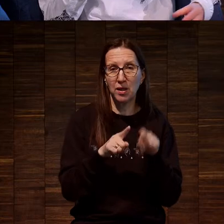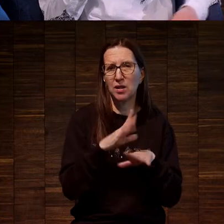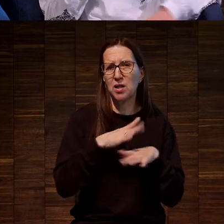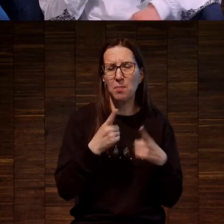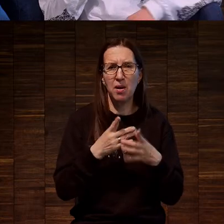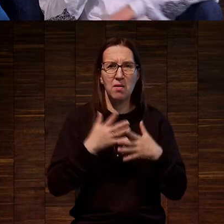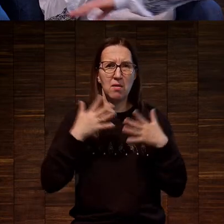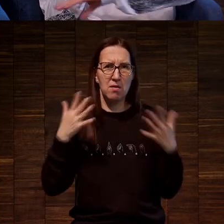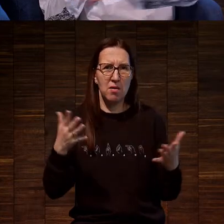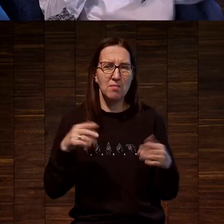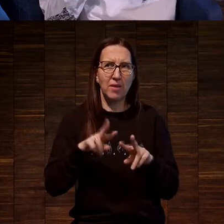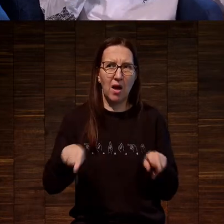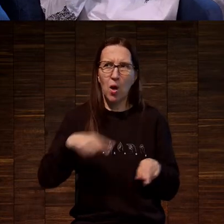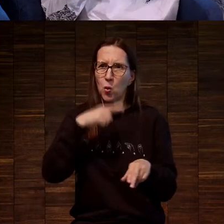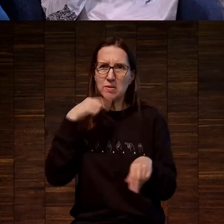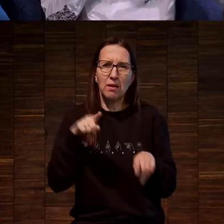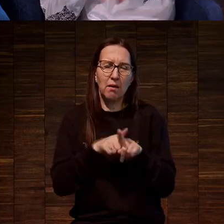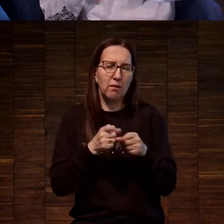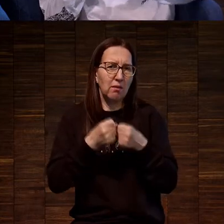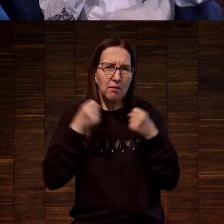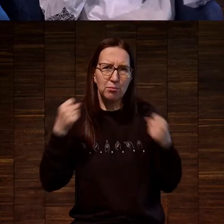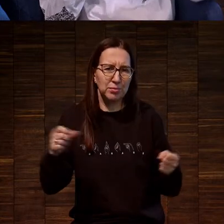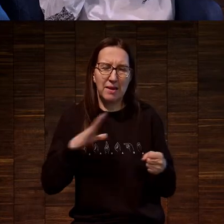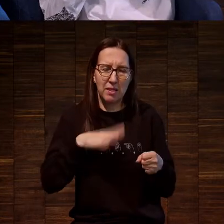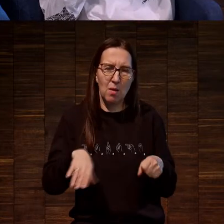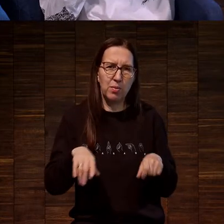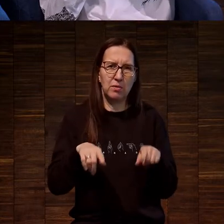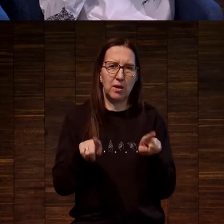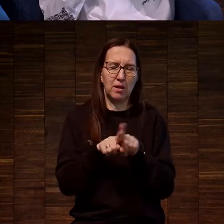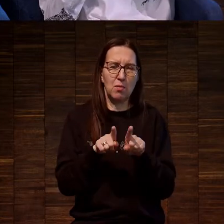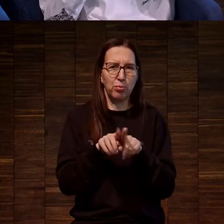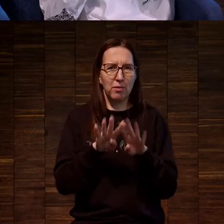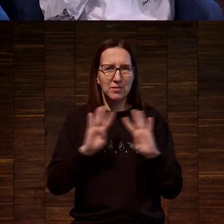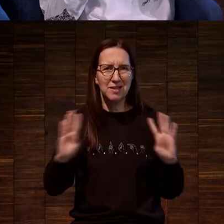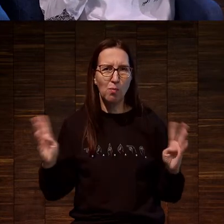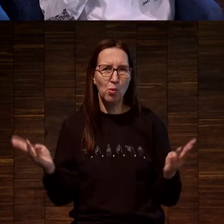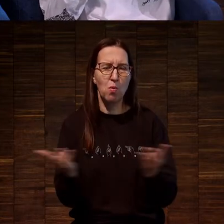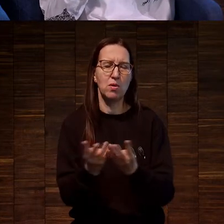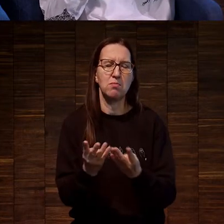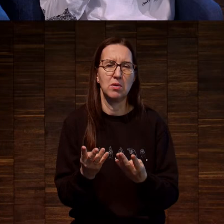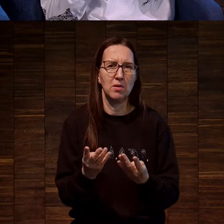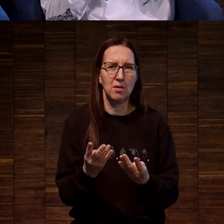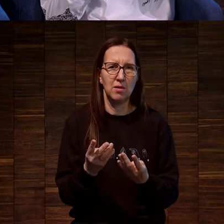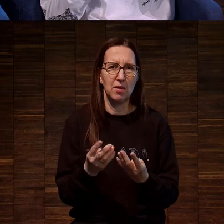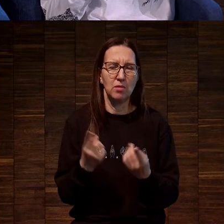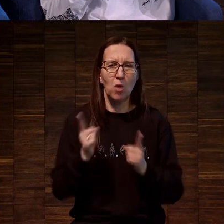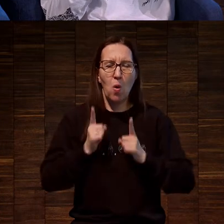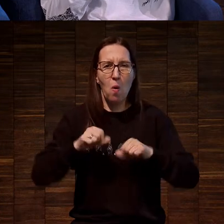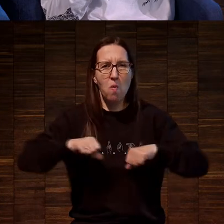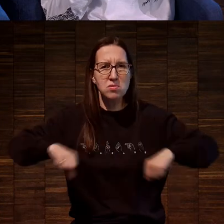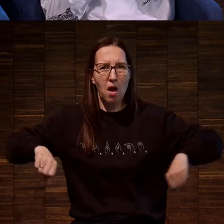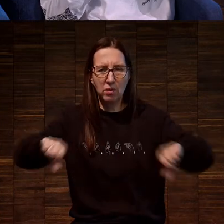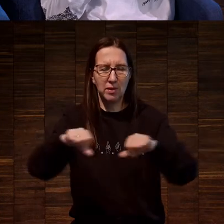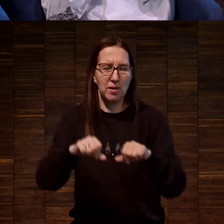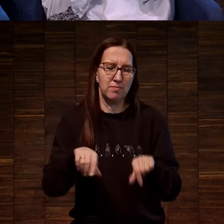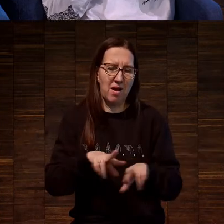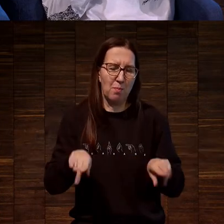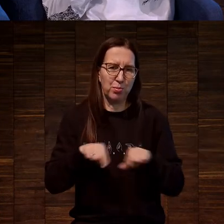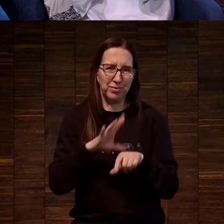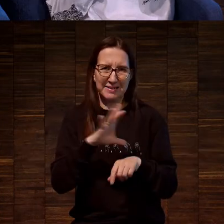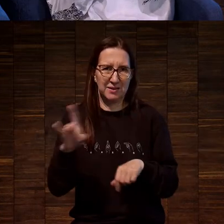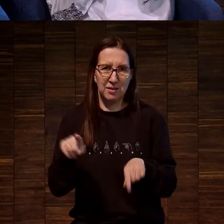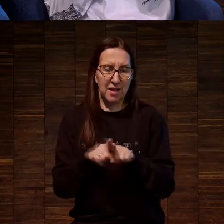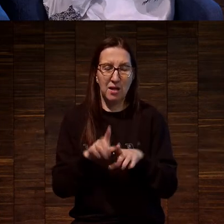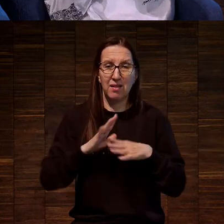как свойственные России, гигантские промзоны, обнесенные забором с охраной на, не знаю, с